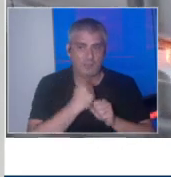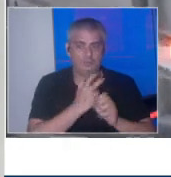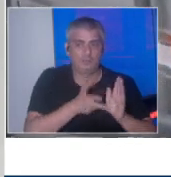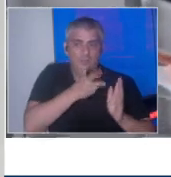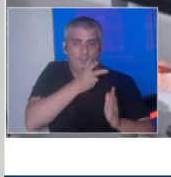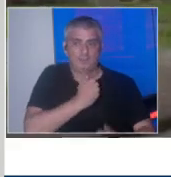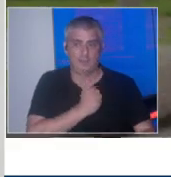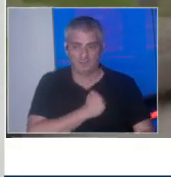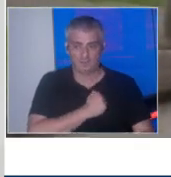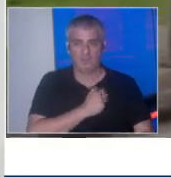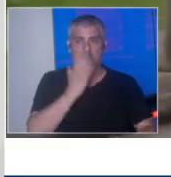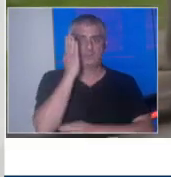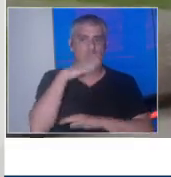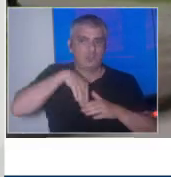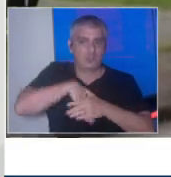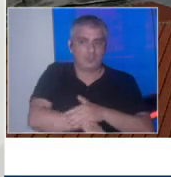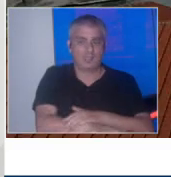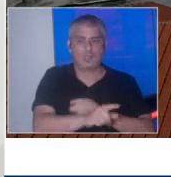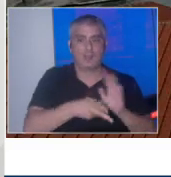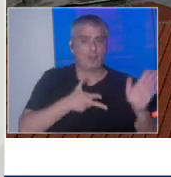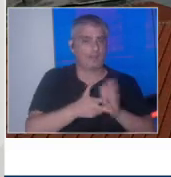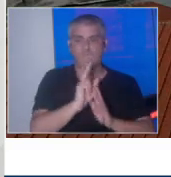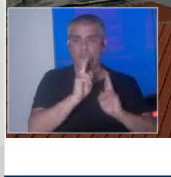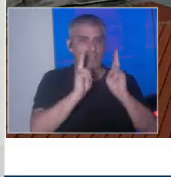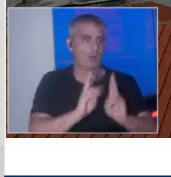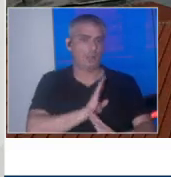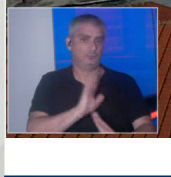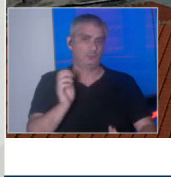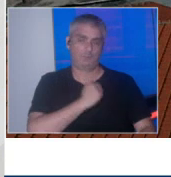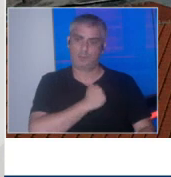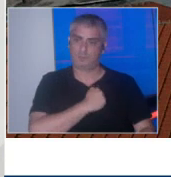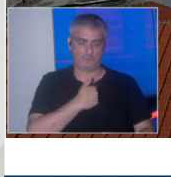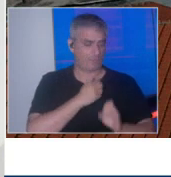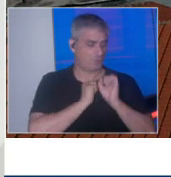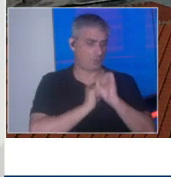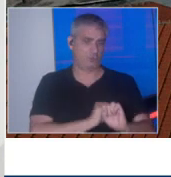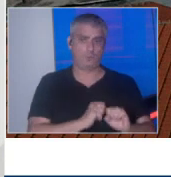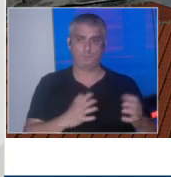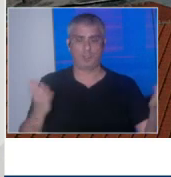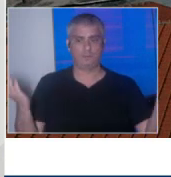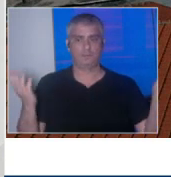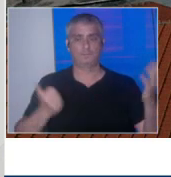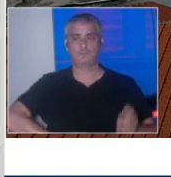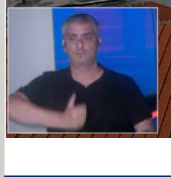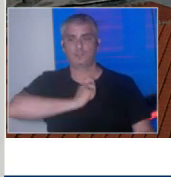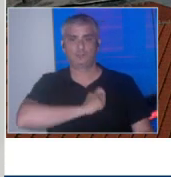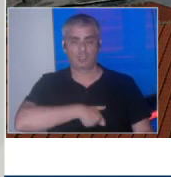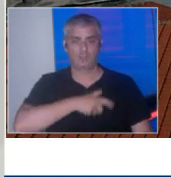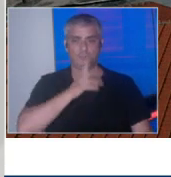הרכבת בבני ברק, תחנות תת-קרקעיות, להעביר שם את הרכבת ולא לעצור שם, ואנחנו בכלל בעד שראשי הערים